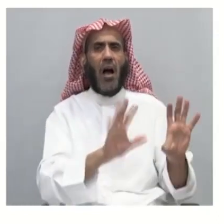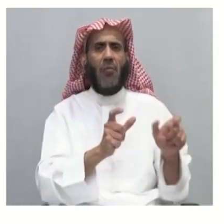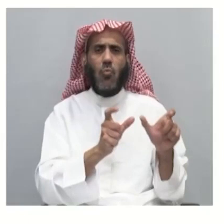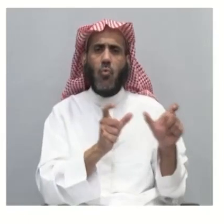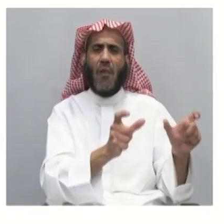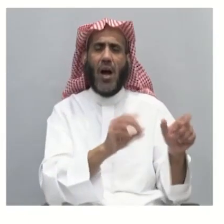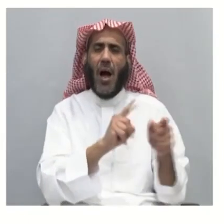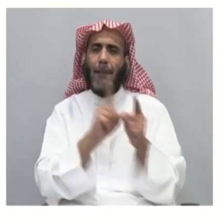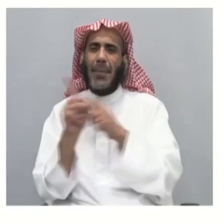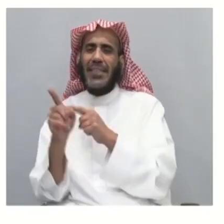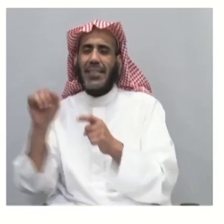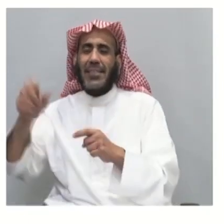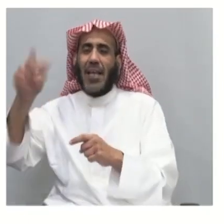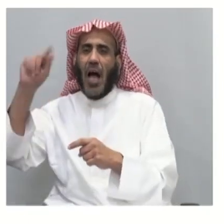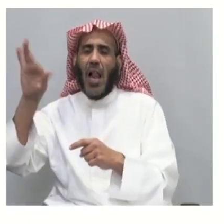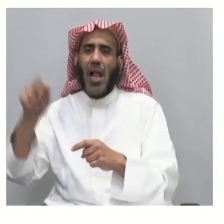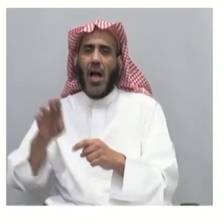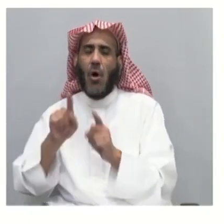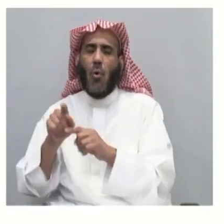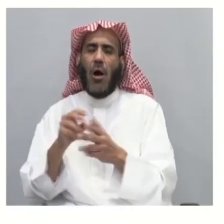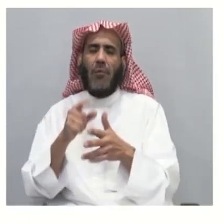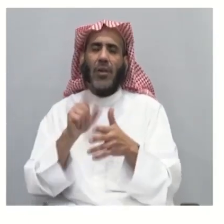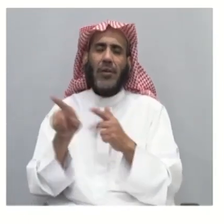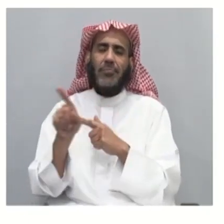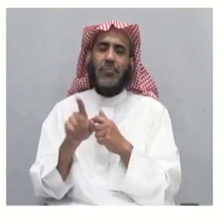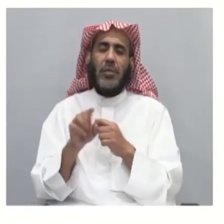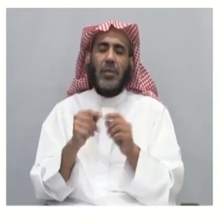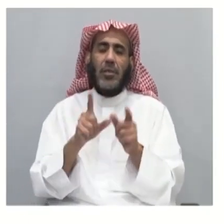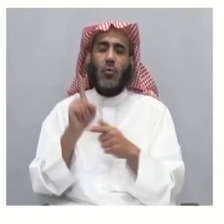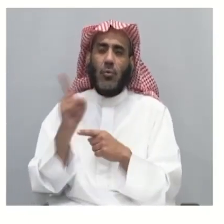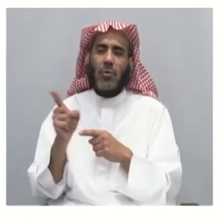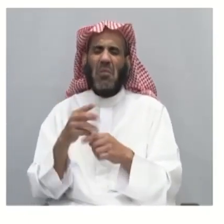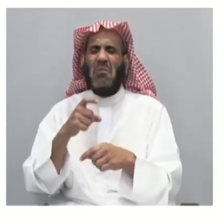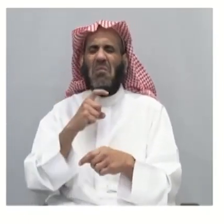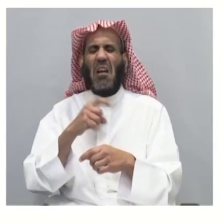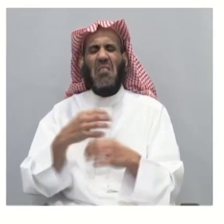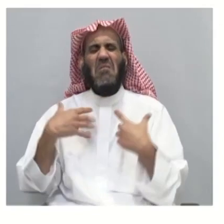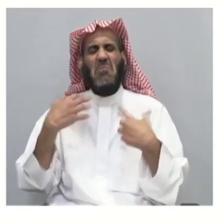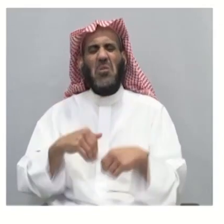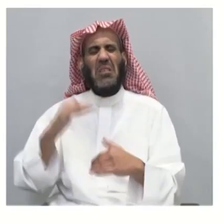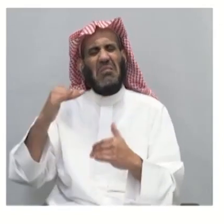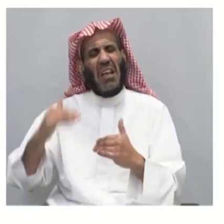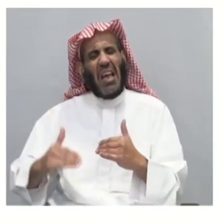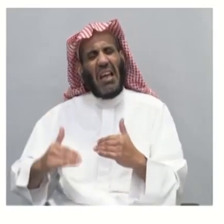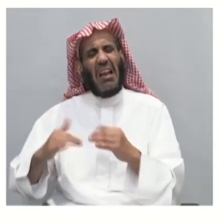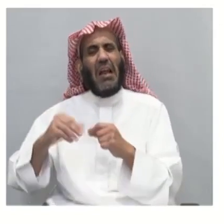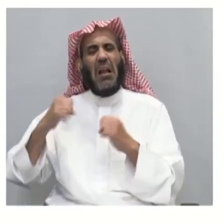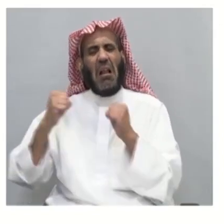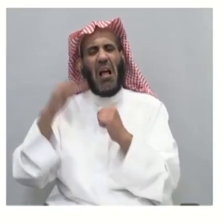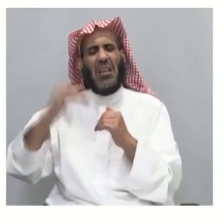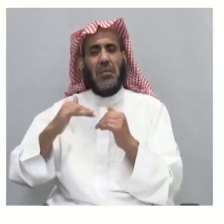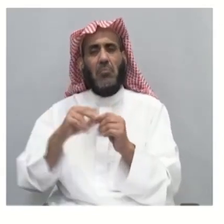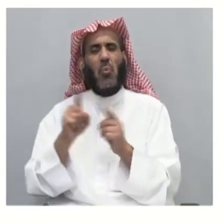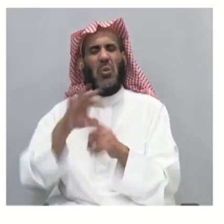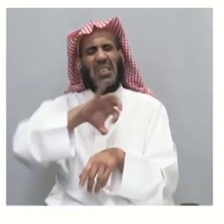تلاحظ عندنا صالح هو الموجود في الحقل الثاني عندنا اشرنا اليه بانه ضعيف البنيه صغير الحجم تعرض ل